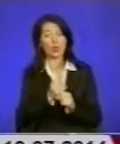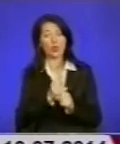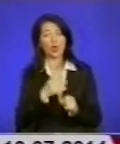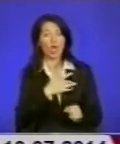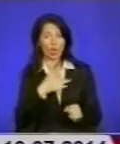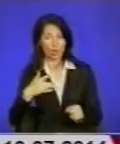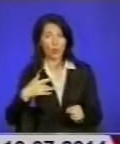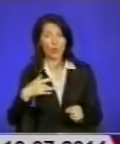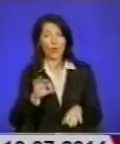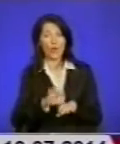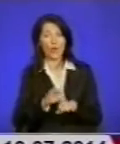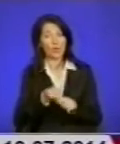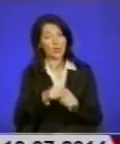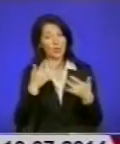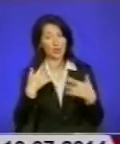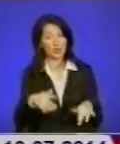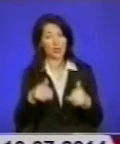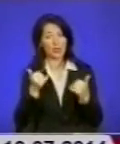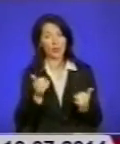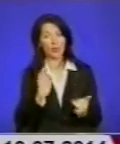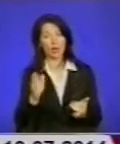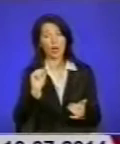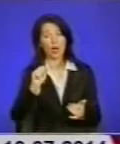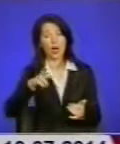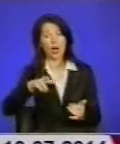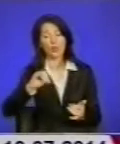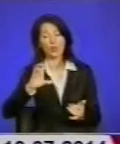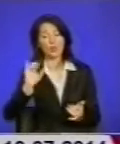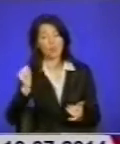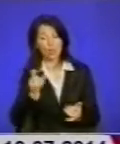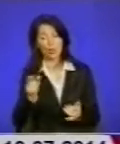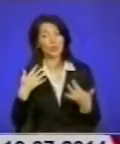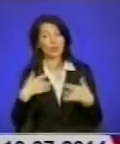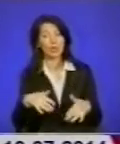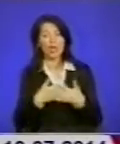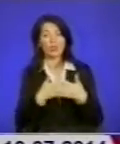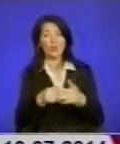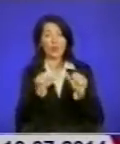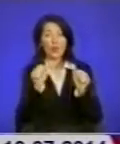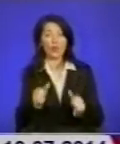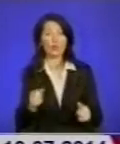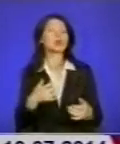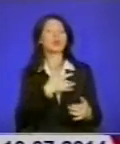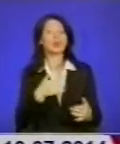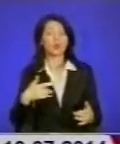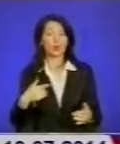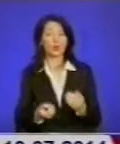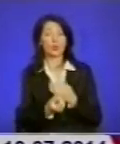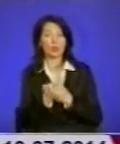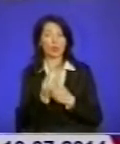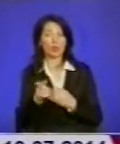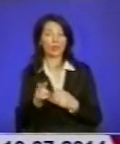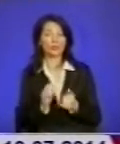І тепер де амністія є, які звільняються з активними формами туберкульозу, власне, і джерела їх ведуть супровід